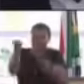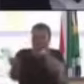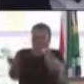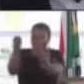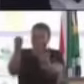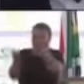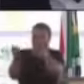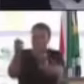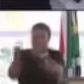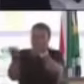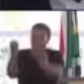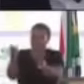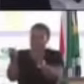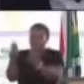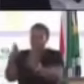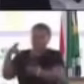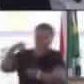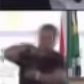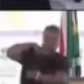entanyeni